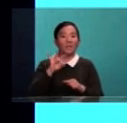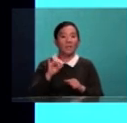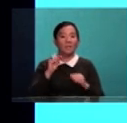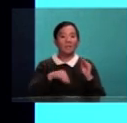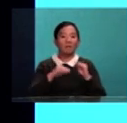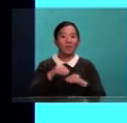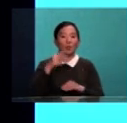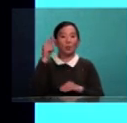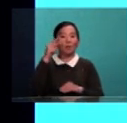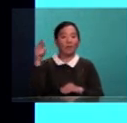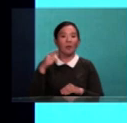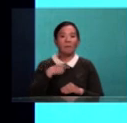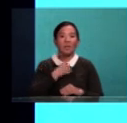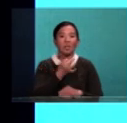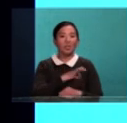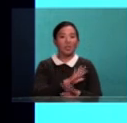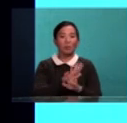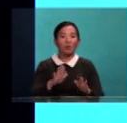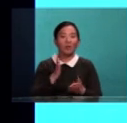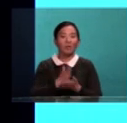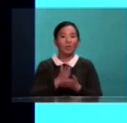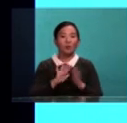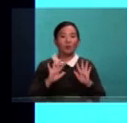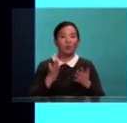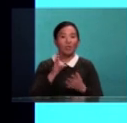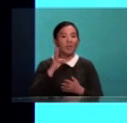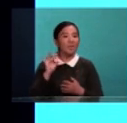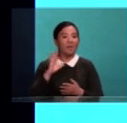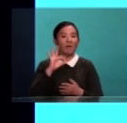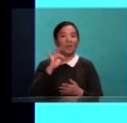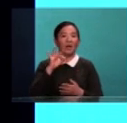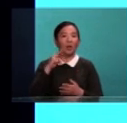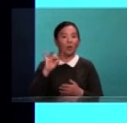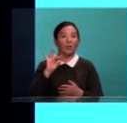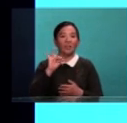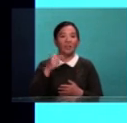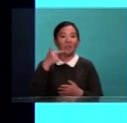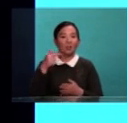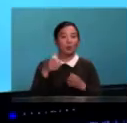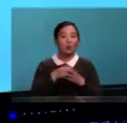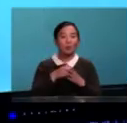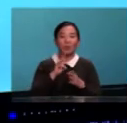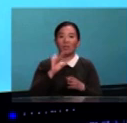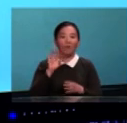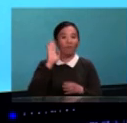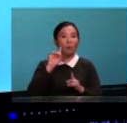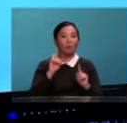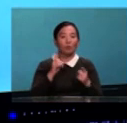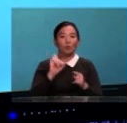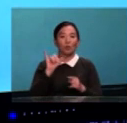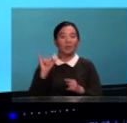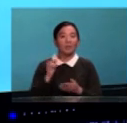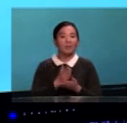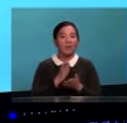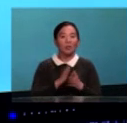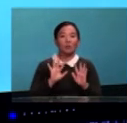составлении уравнения мы не используем в данном случае ни водород, ни гидроксидную группу, ни воду. Почему? Потому что в